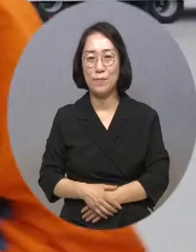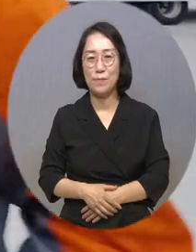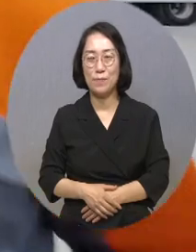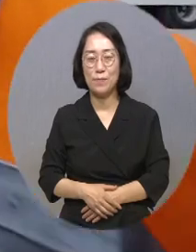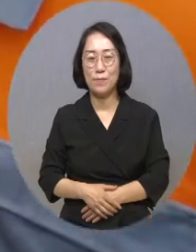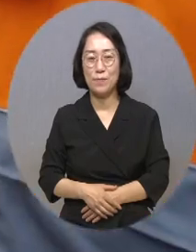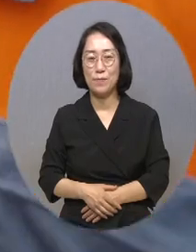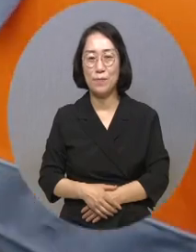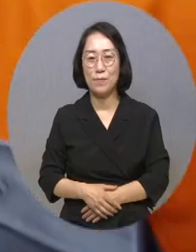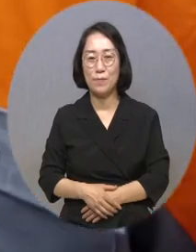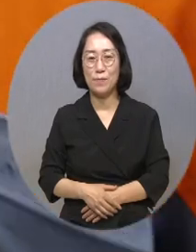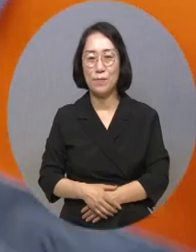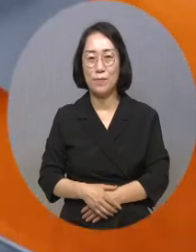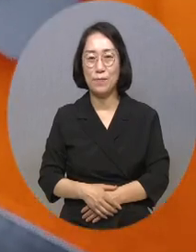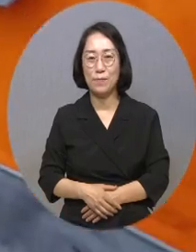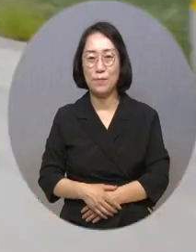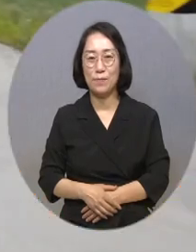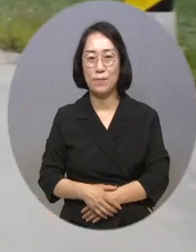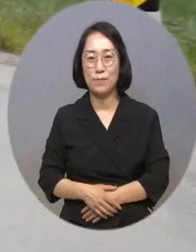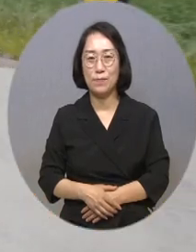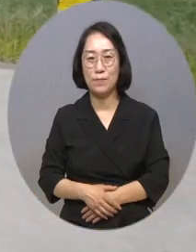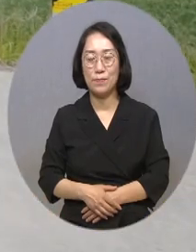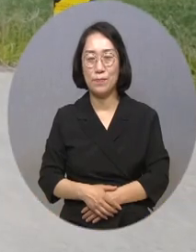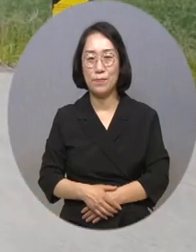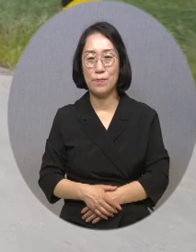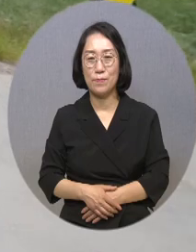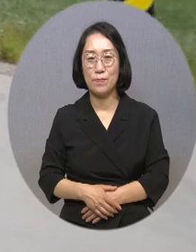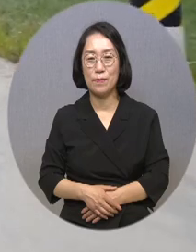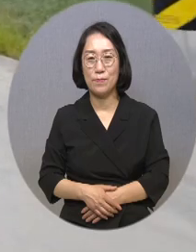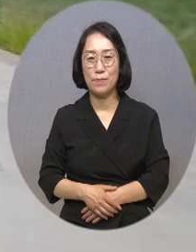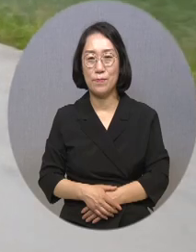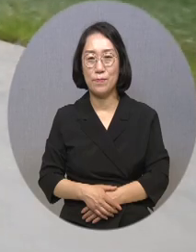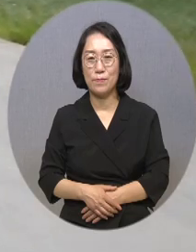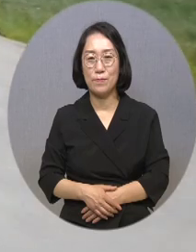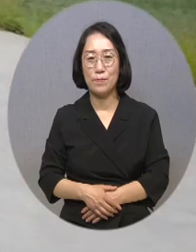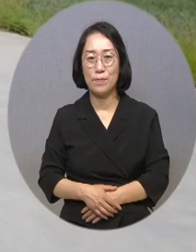황녀 황녀 와